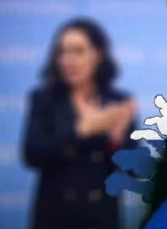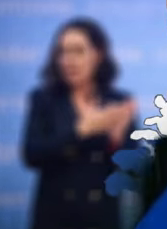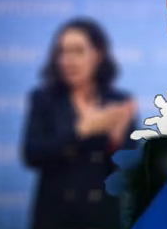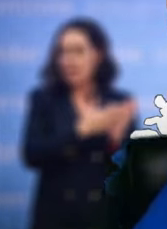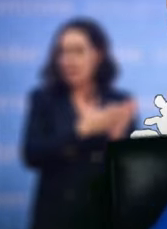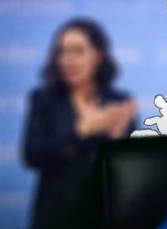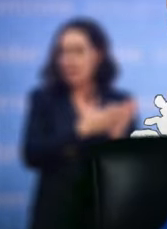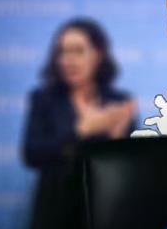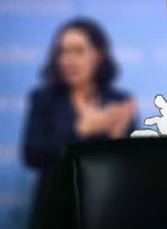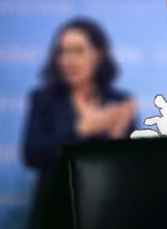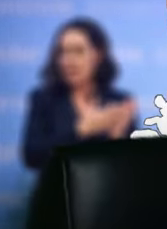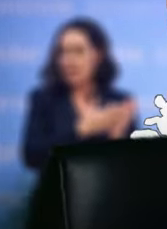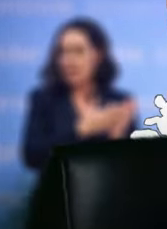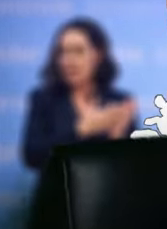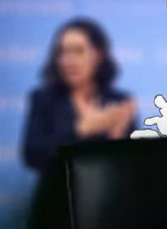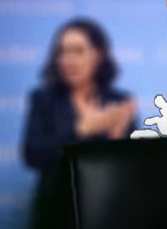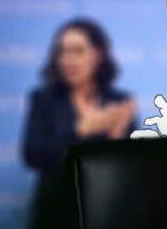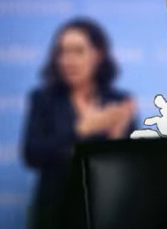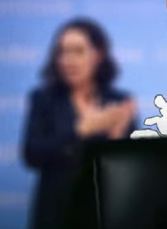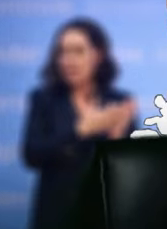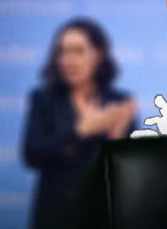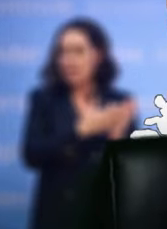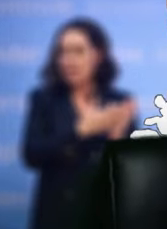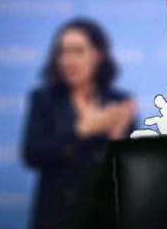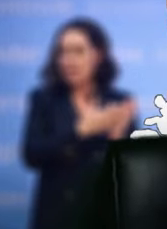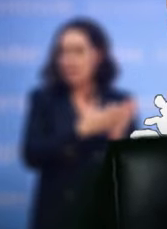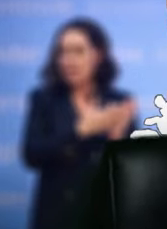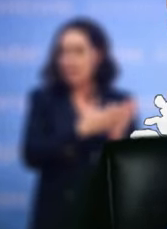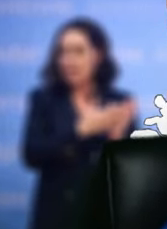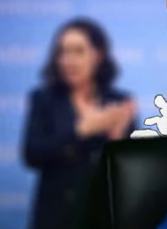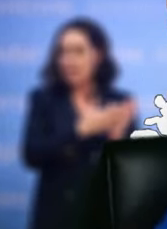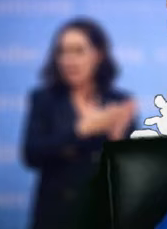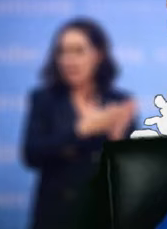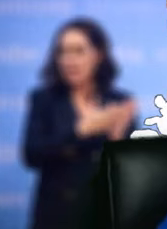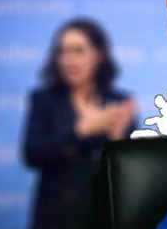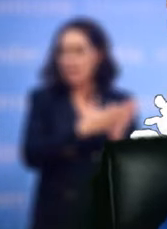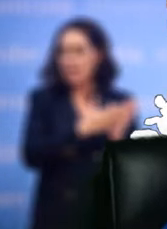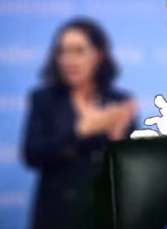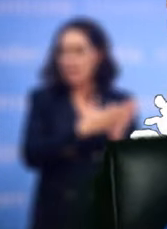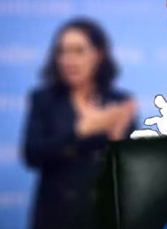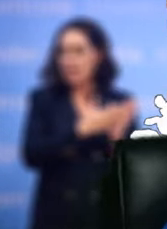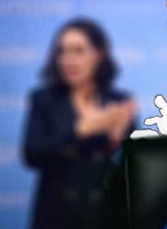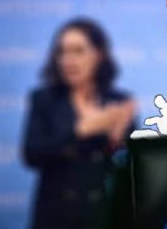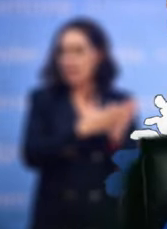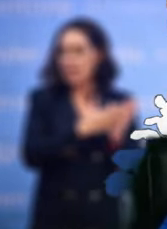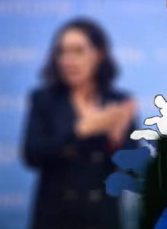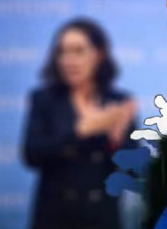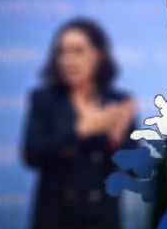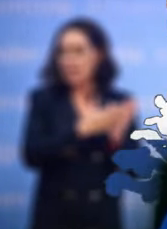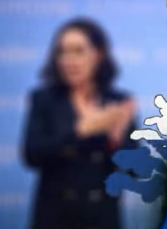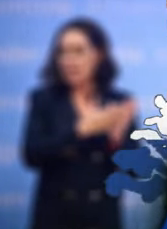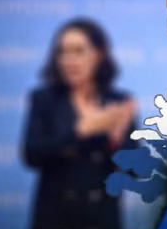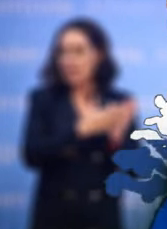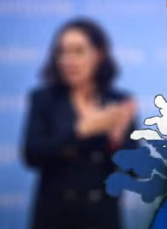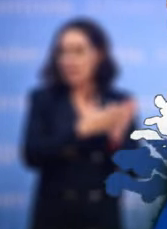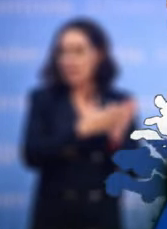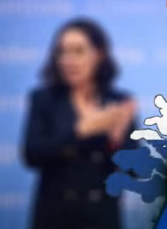misschien eerder een persconferentie is. Laat eerlijk zijn, 14 januari 2020,